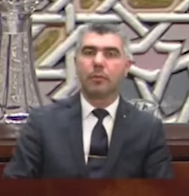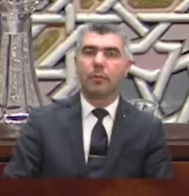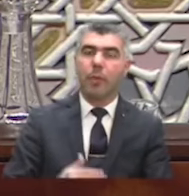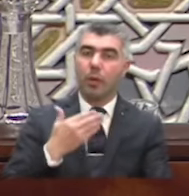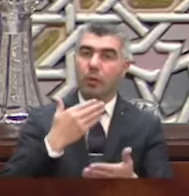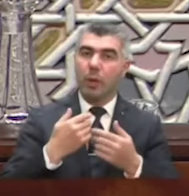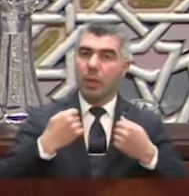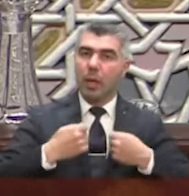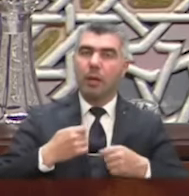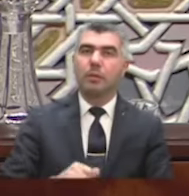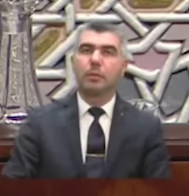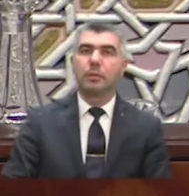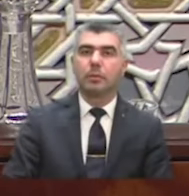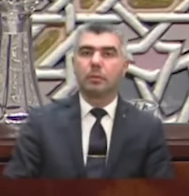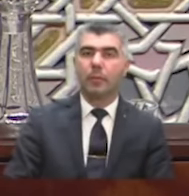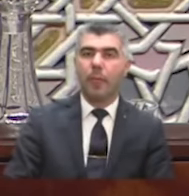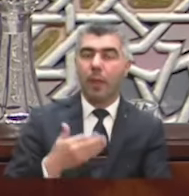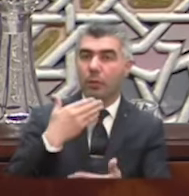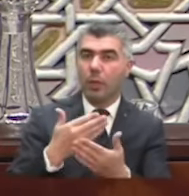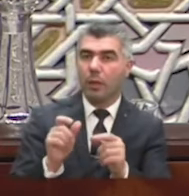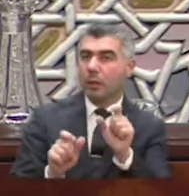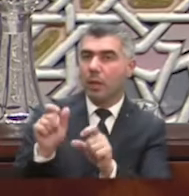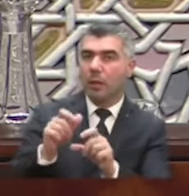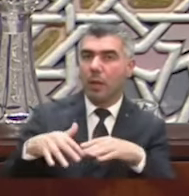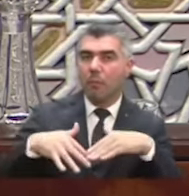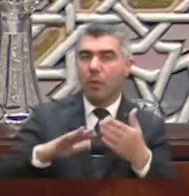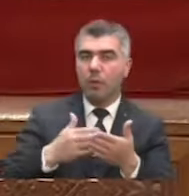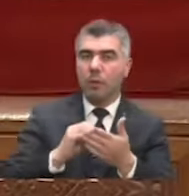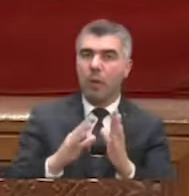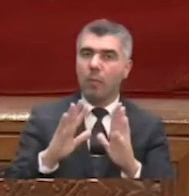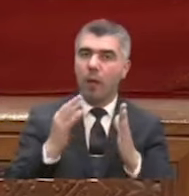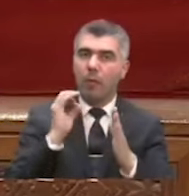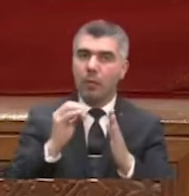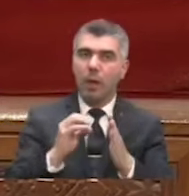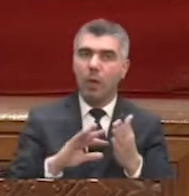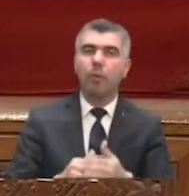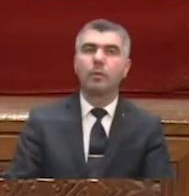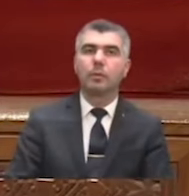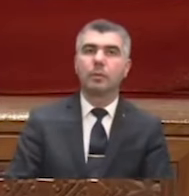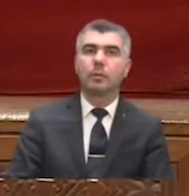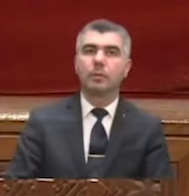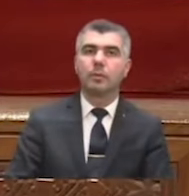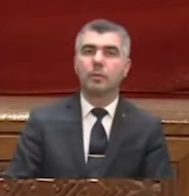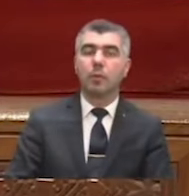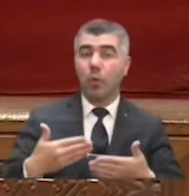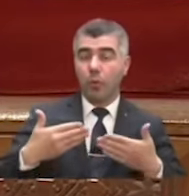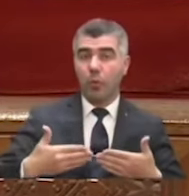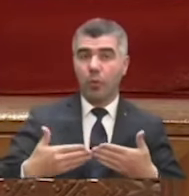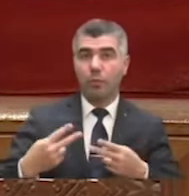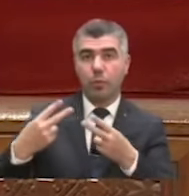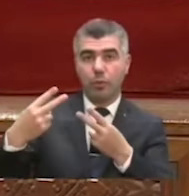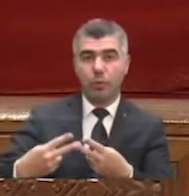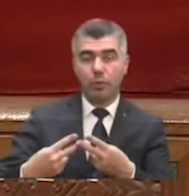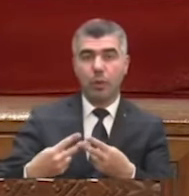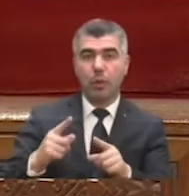شكرا السيد الرئيس المحترم، وشكرا السيدات والسادة النواب المحترمون على التنويه وعلى التشجيع. هذه طبعا اليوم حضرت معكم رغم